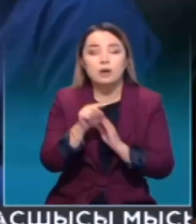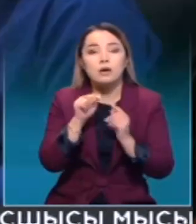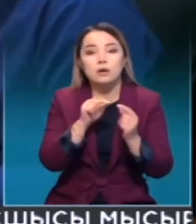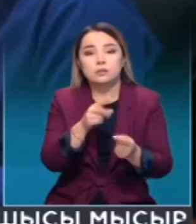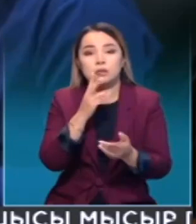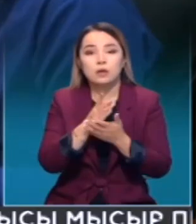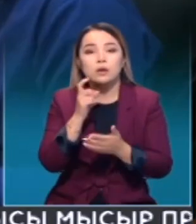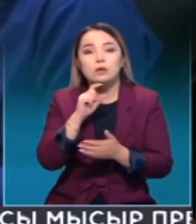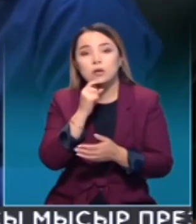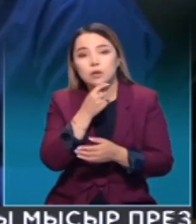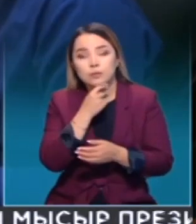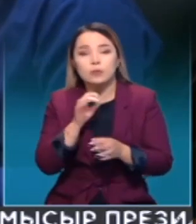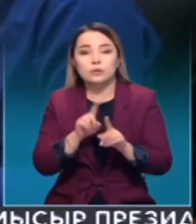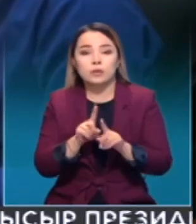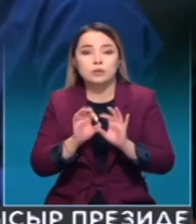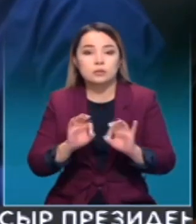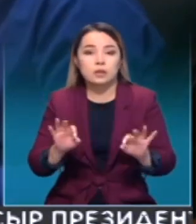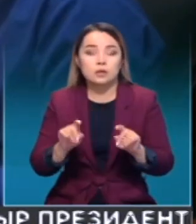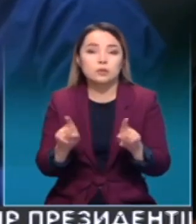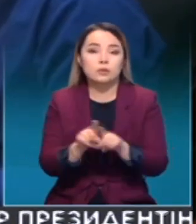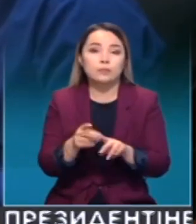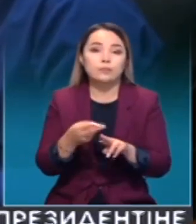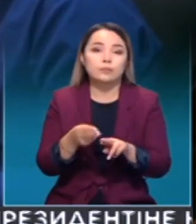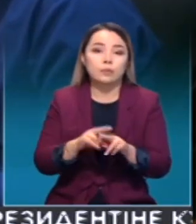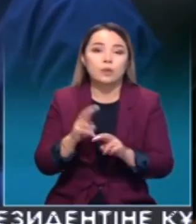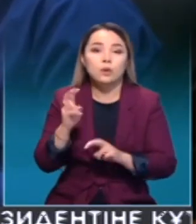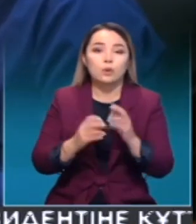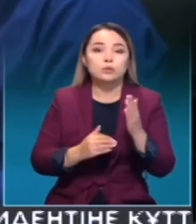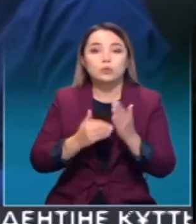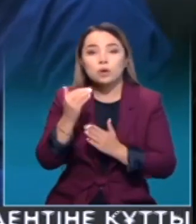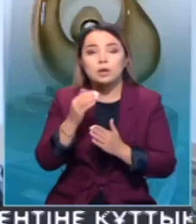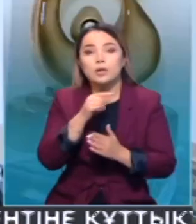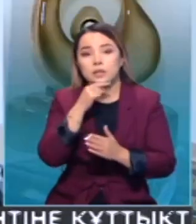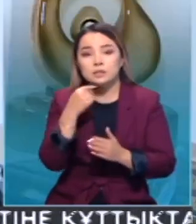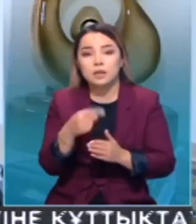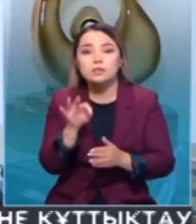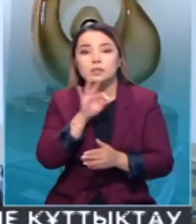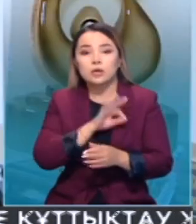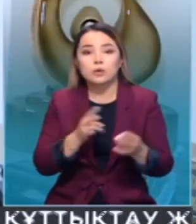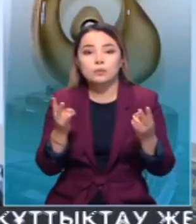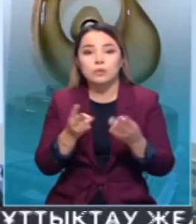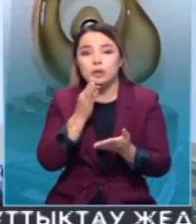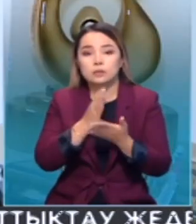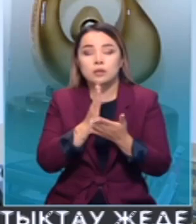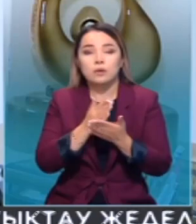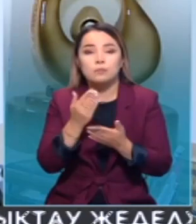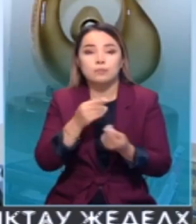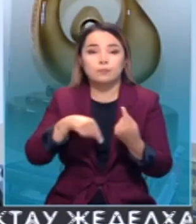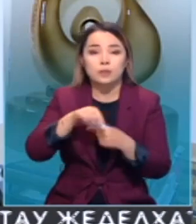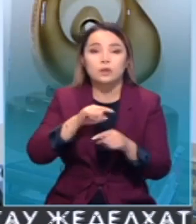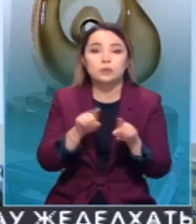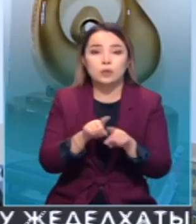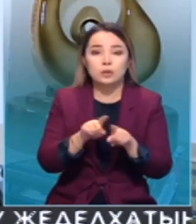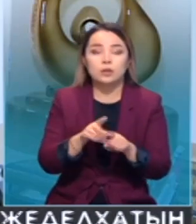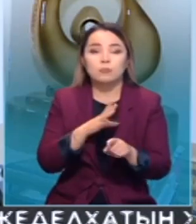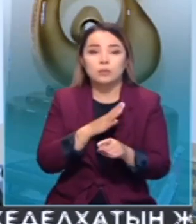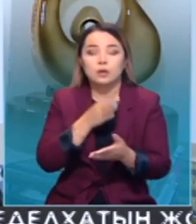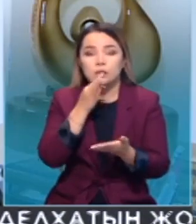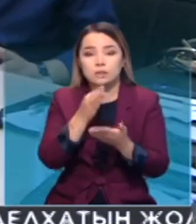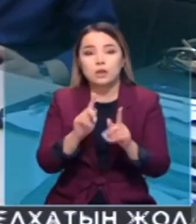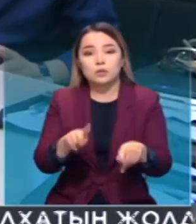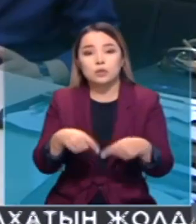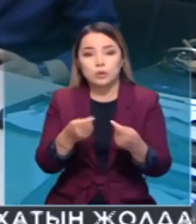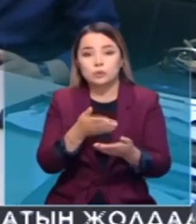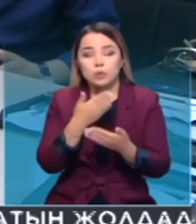қарсы. Экономист Рашид Жақсылықтың айтуынша, бұл өндірісі жоғары Ресейге тиімді болуы мүмкін, бірақ біздің бизнесмендерге берері жоқ.